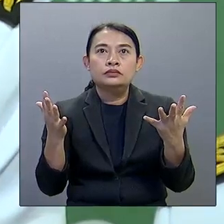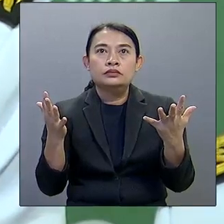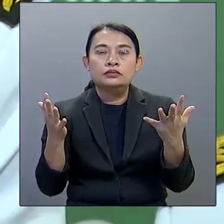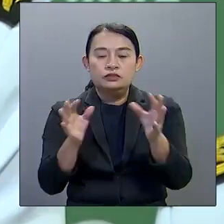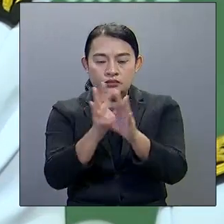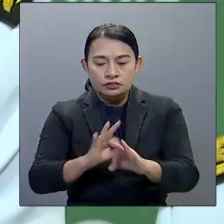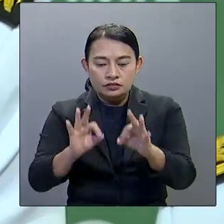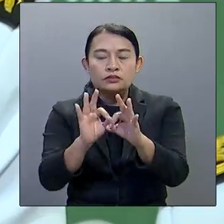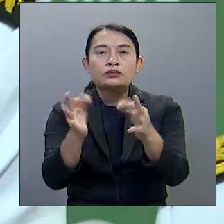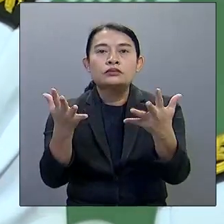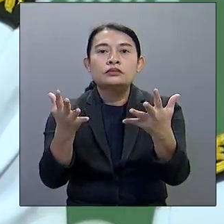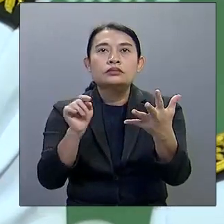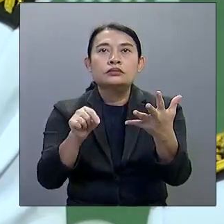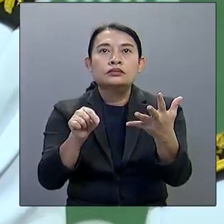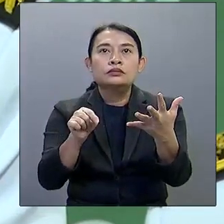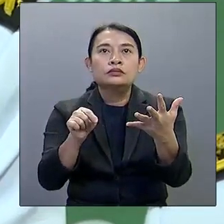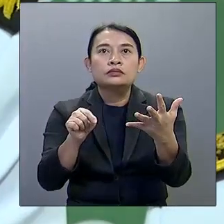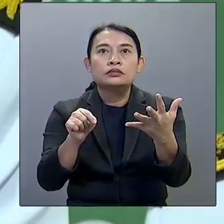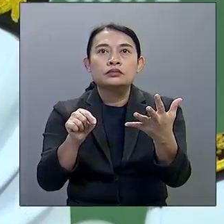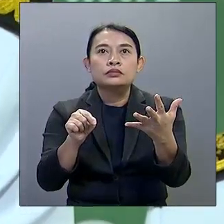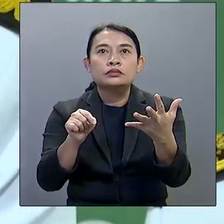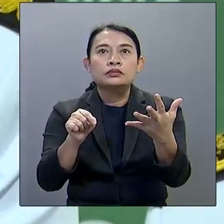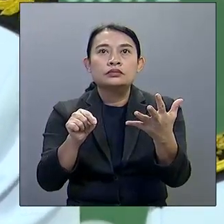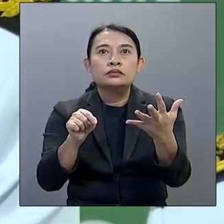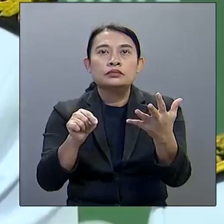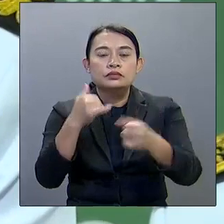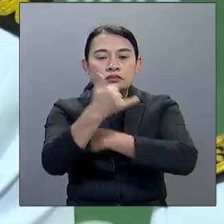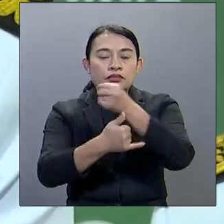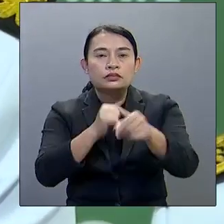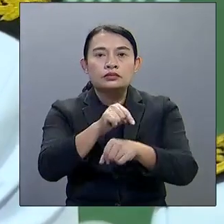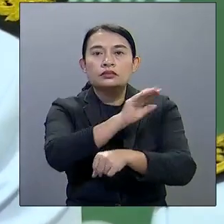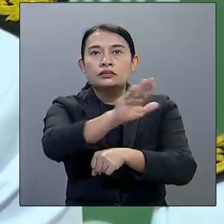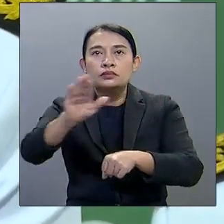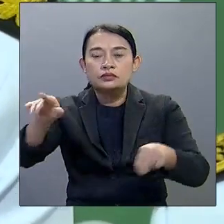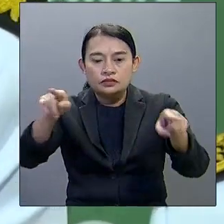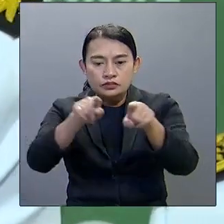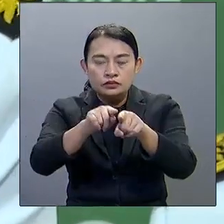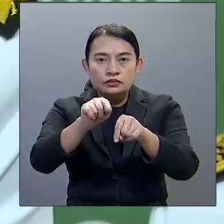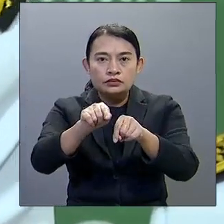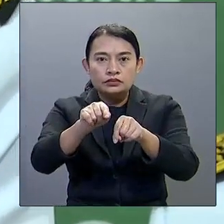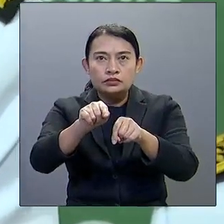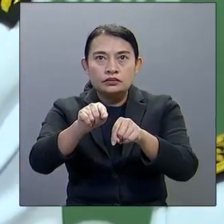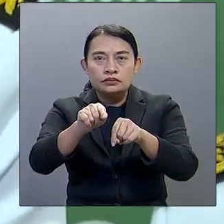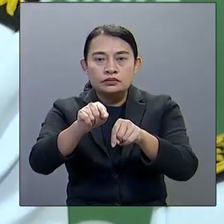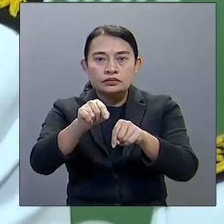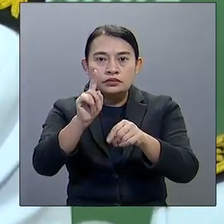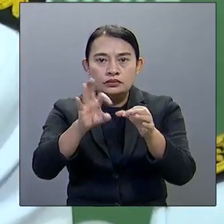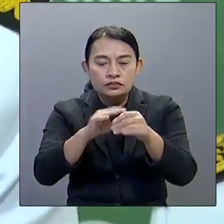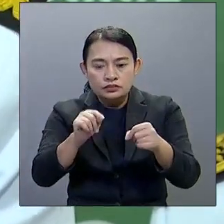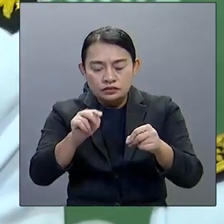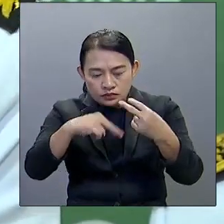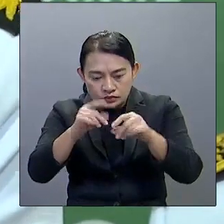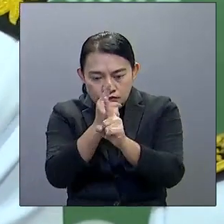ปฏิบัติต่อแต่ละประเทศไม่เหมือนกันซึ่งจะทำให้เกิดความยุ่งยากด้วยซ้ำนะครับเพราะเข